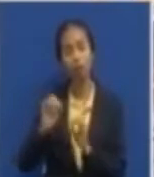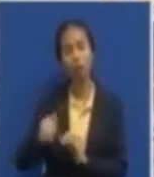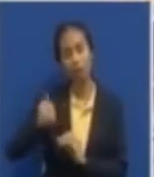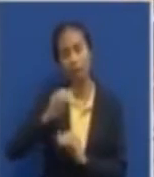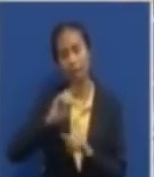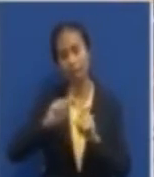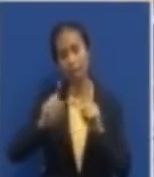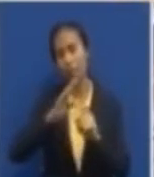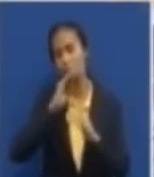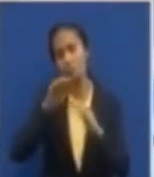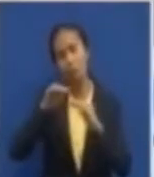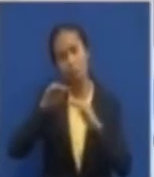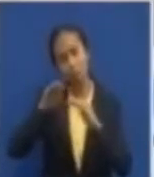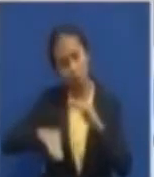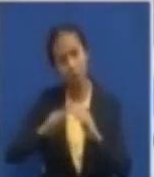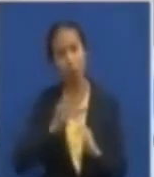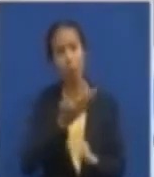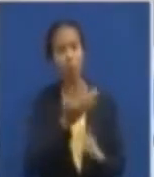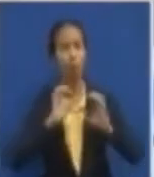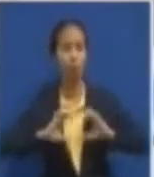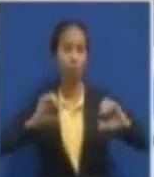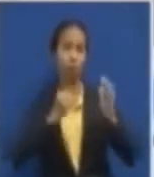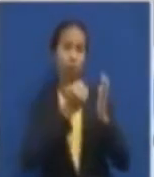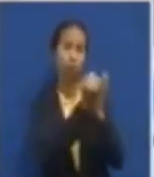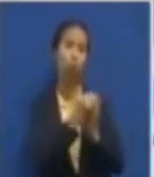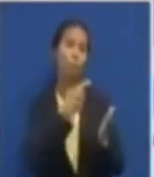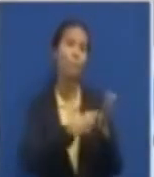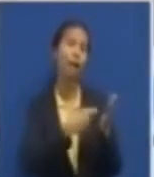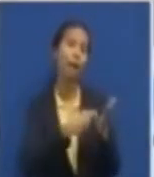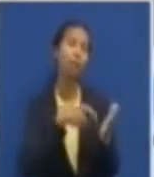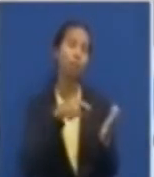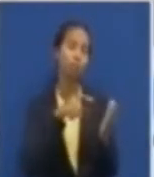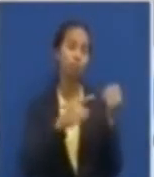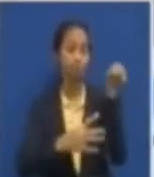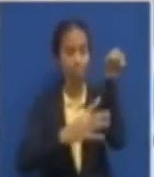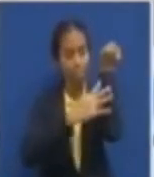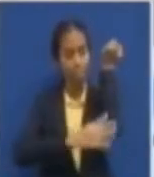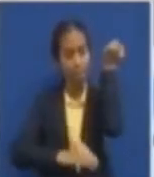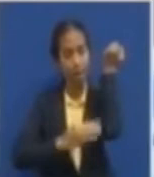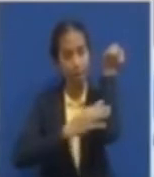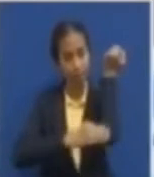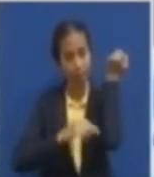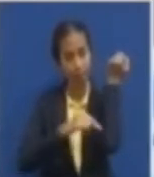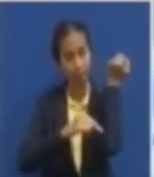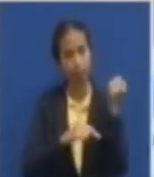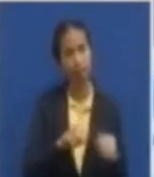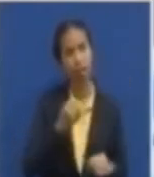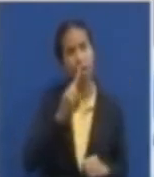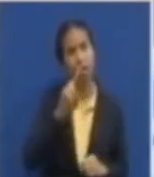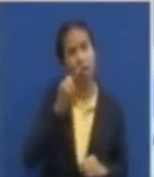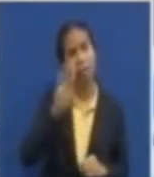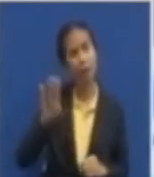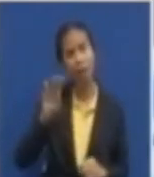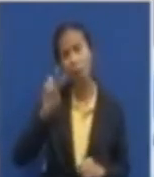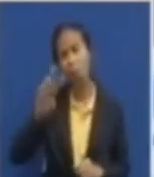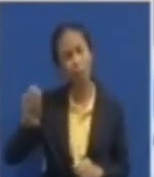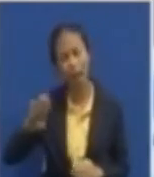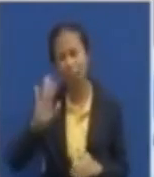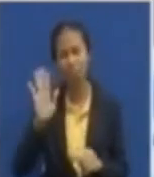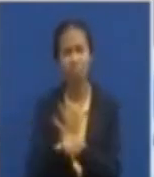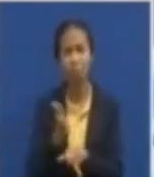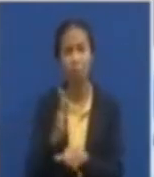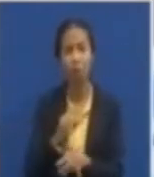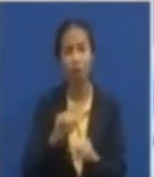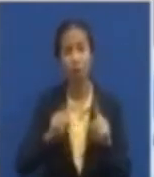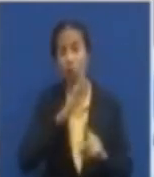ขอรัฐบาลด้วยประกันรายได้ให้ด้วยมันสำปะหลังนะครับบาทกว่า2บาทอยู่ไม่ได้แน่นะครับถ้าได้สัก3